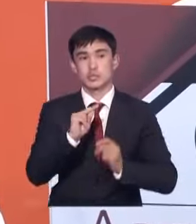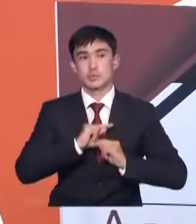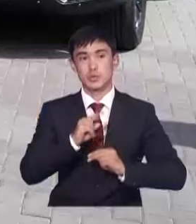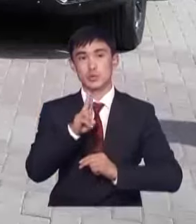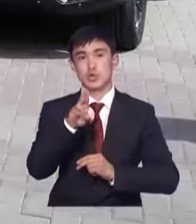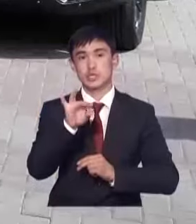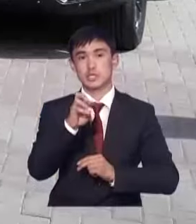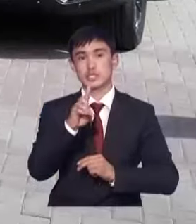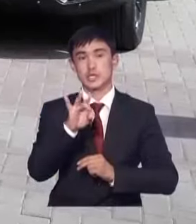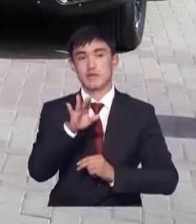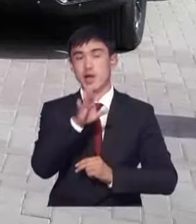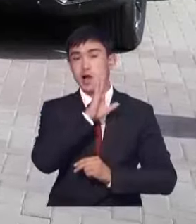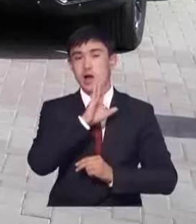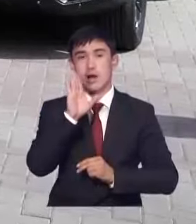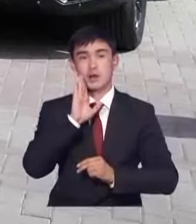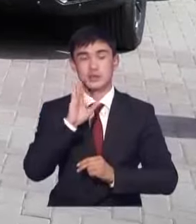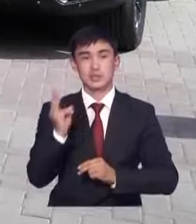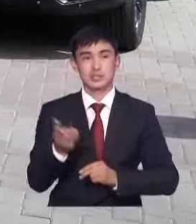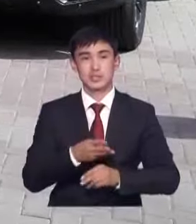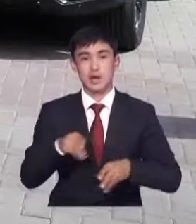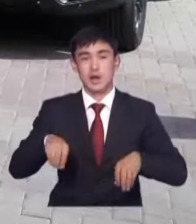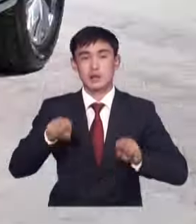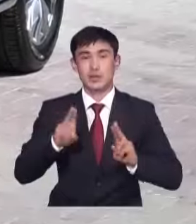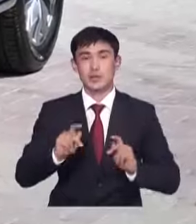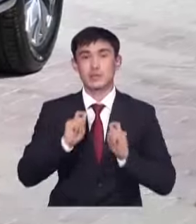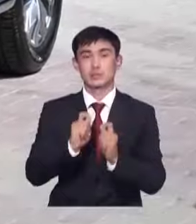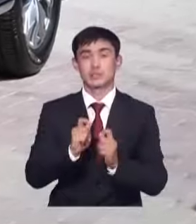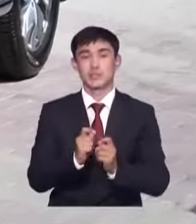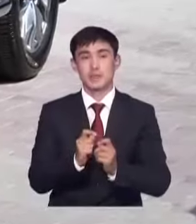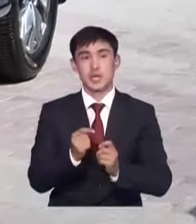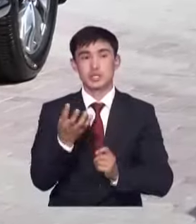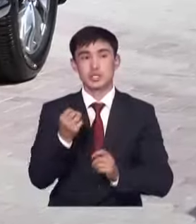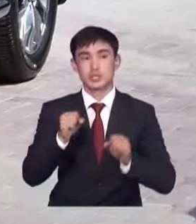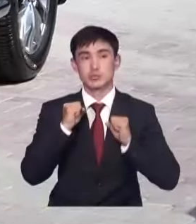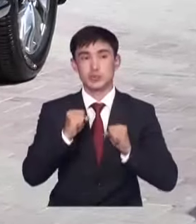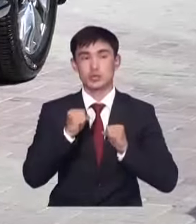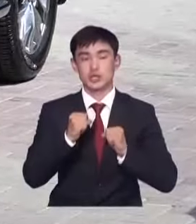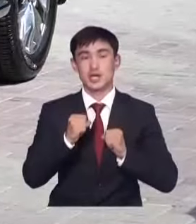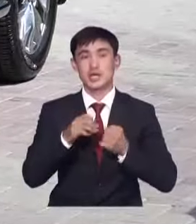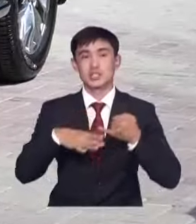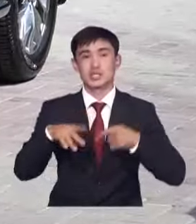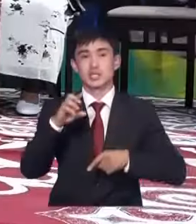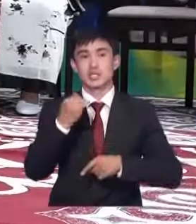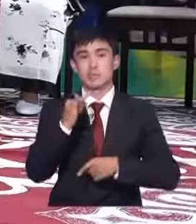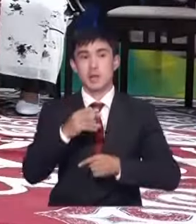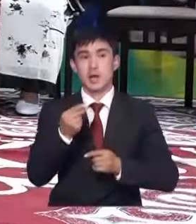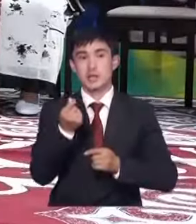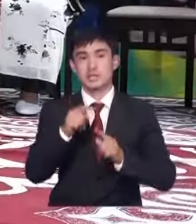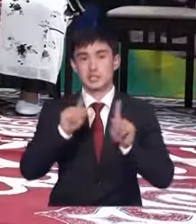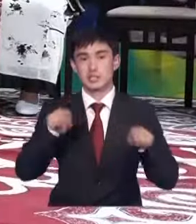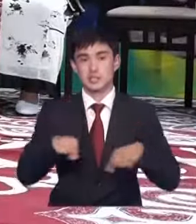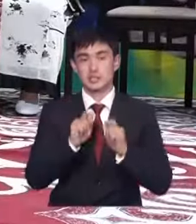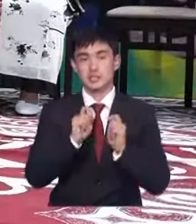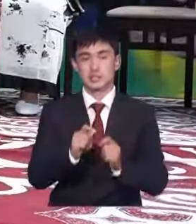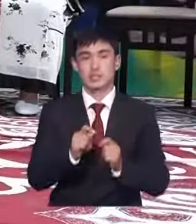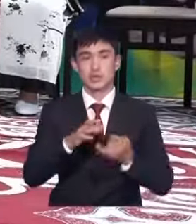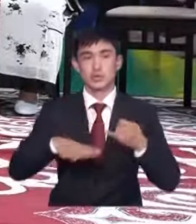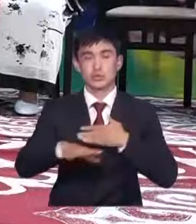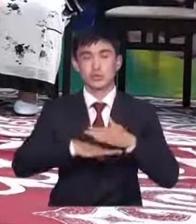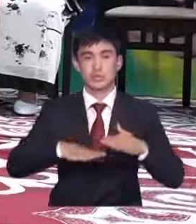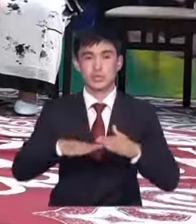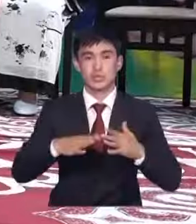Күләш Айтжанова аналық ақ тілегін арнай отырып табыстады. Сонымен қатар спортшыға жергілікті кәсіпкерлер ақшалай сыйлық сыйлады.